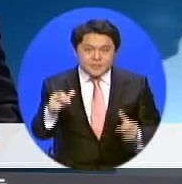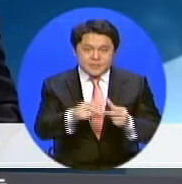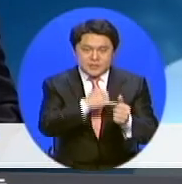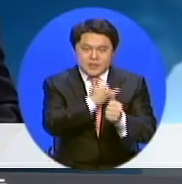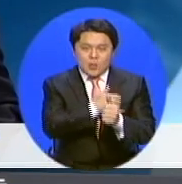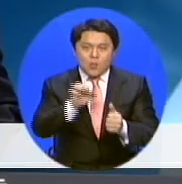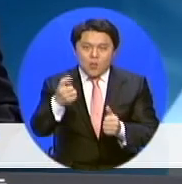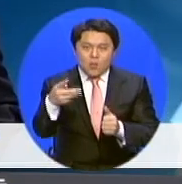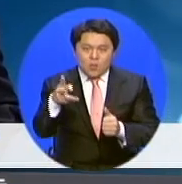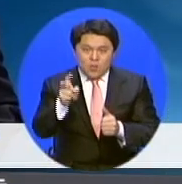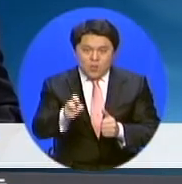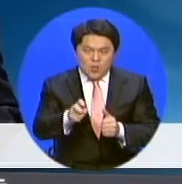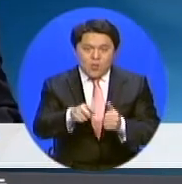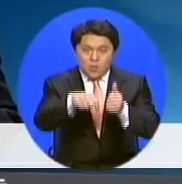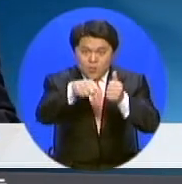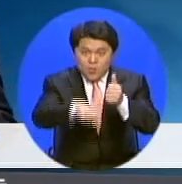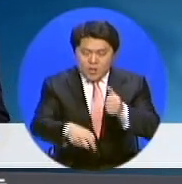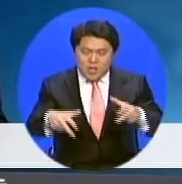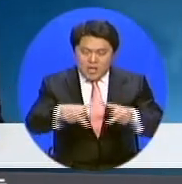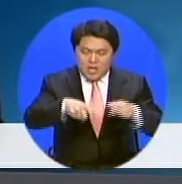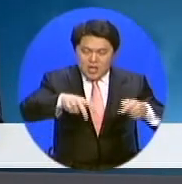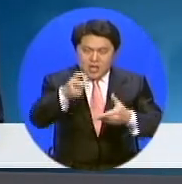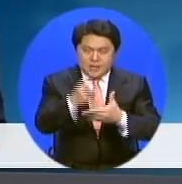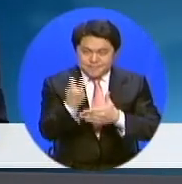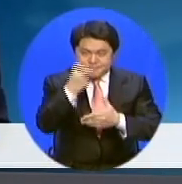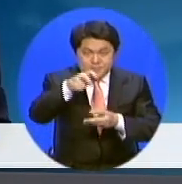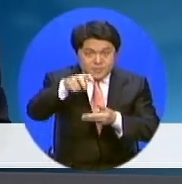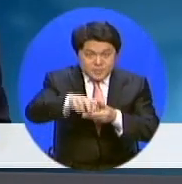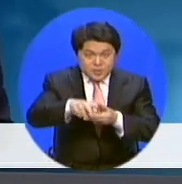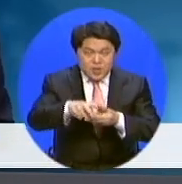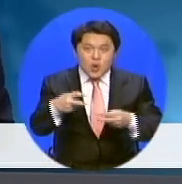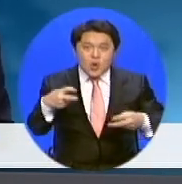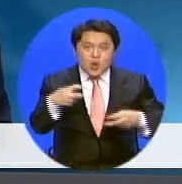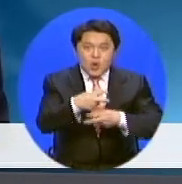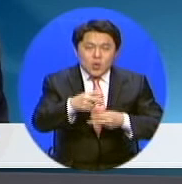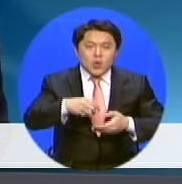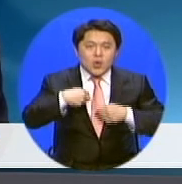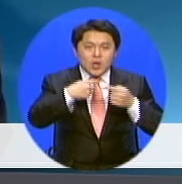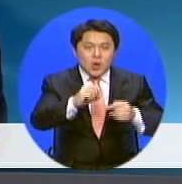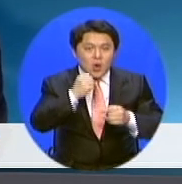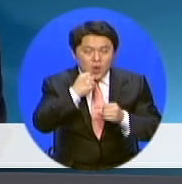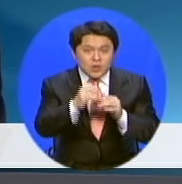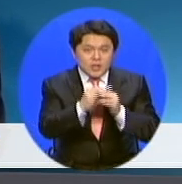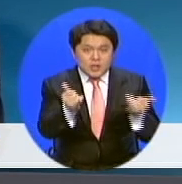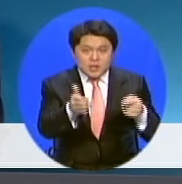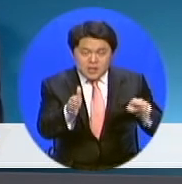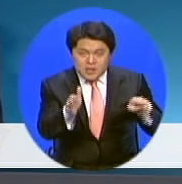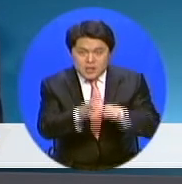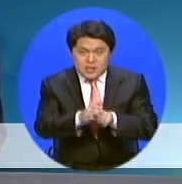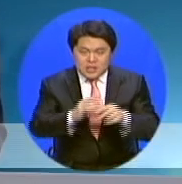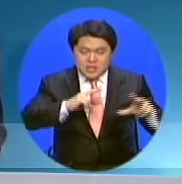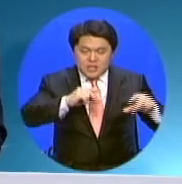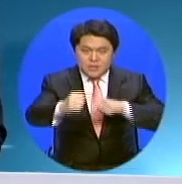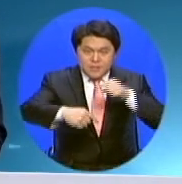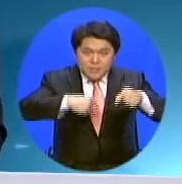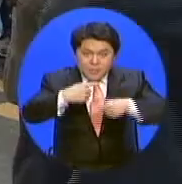한국장애인인권포럼 부설 장애인정책모니터링센터는 교통약자를 위한 지하철 환승도우미 애플리케이션을